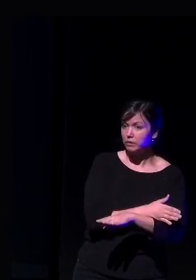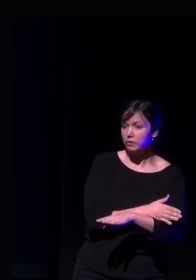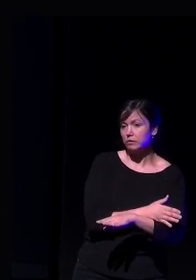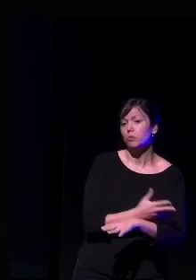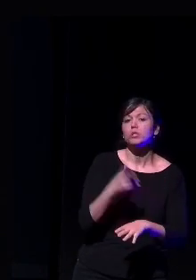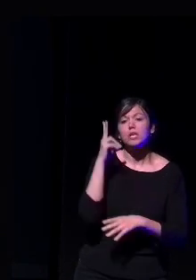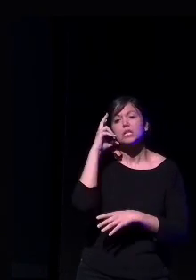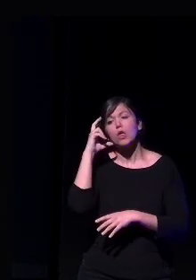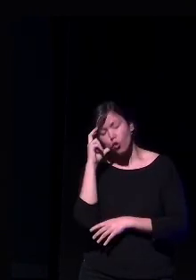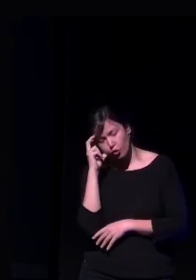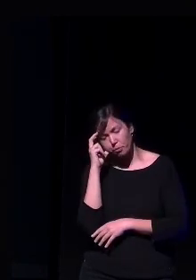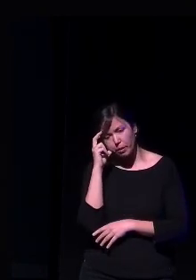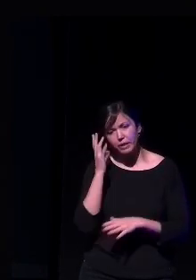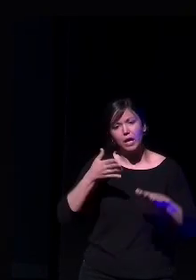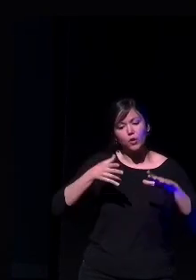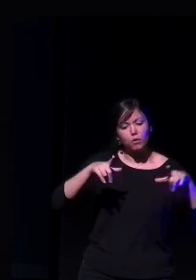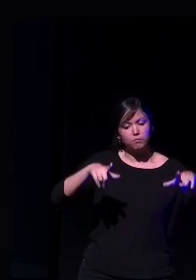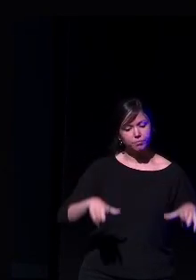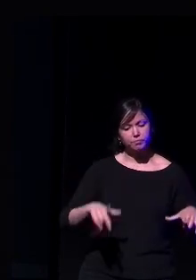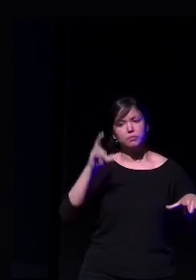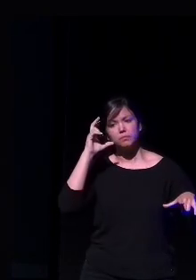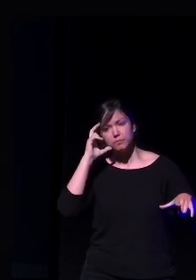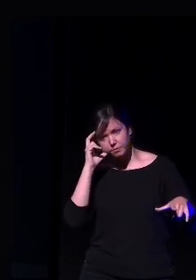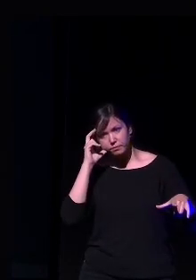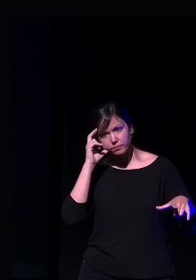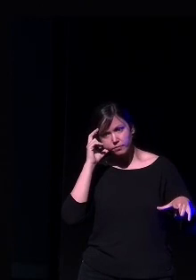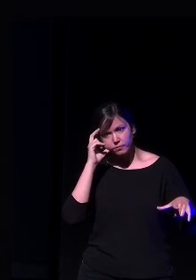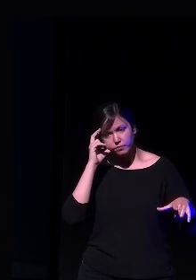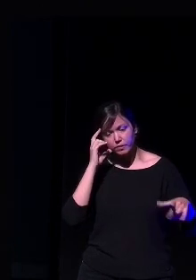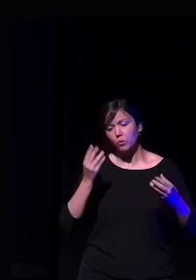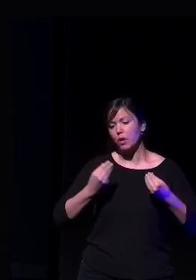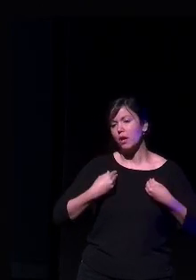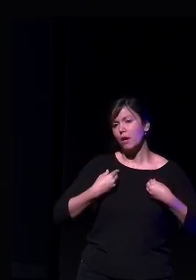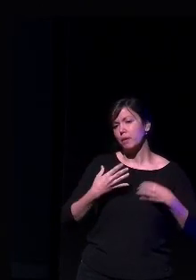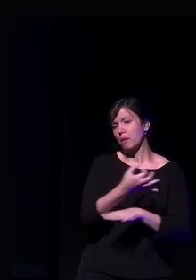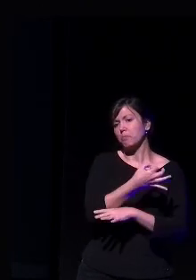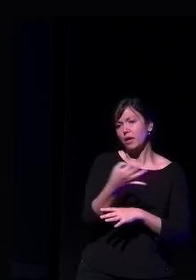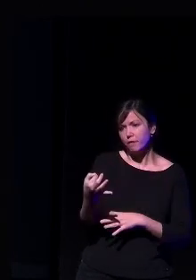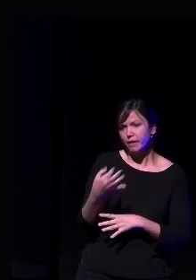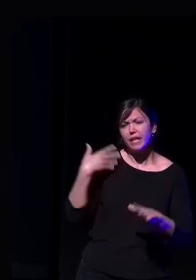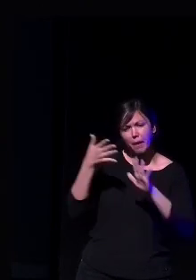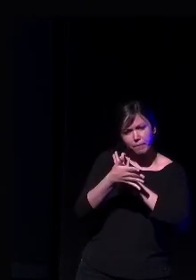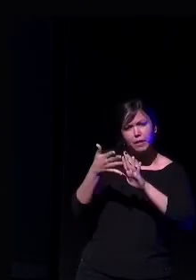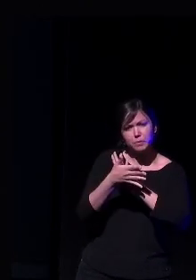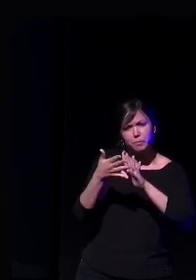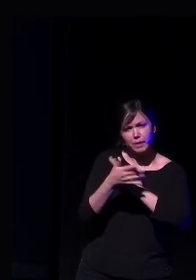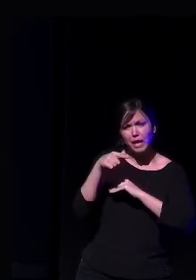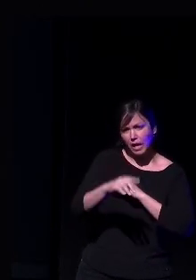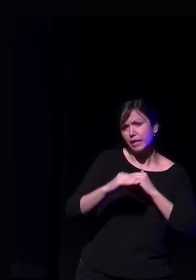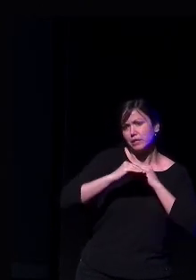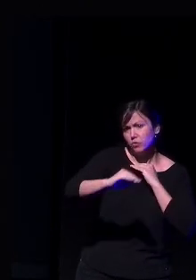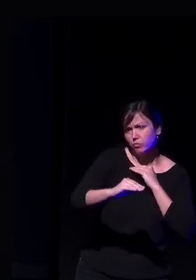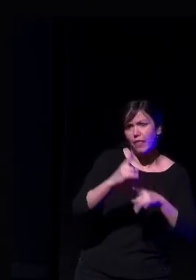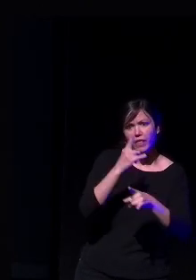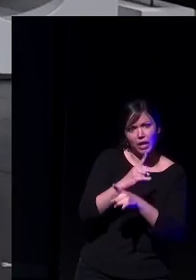s'adormen. Entren en una sala, es deixa un gas i els animals tenen una vida fantàstica. Hem d'anar explicant aquesta sostenibilitat de la